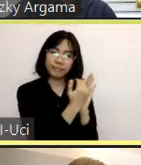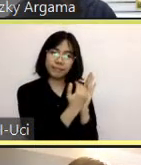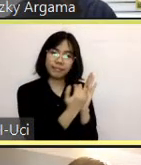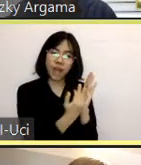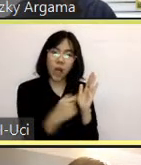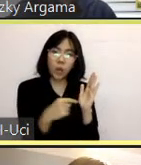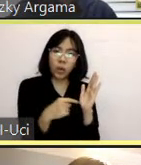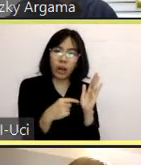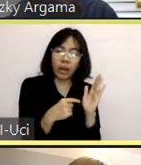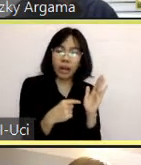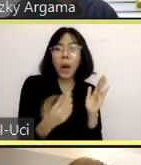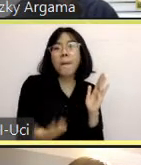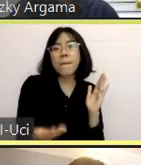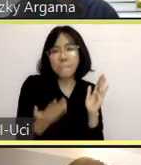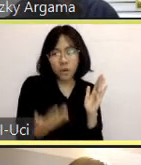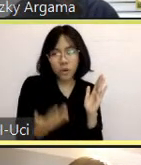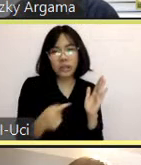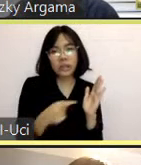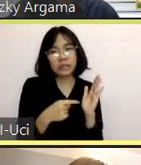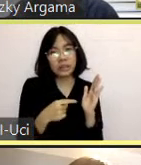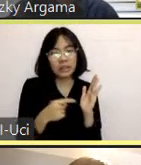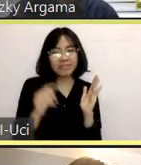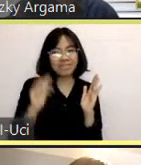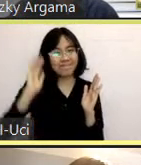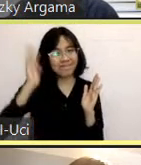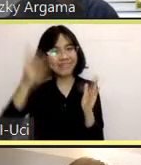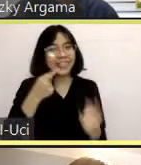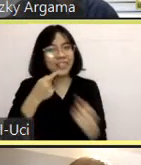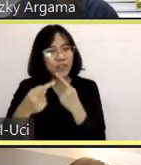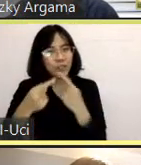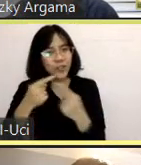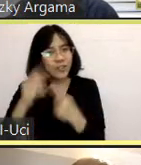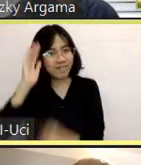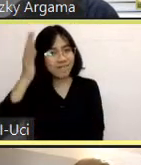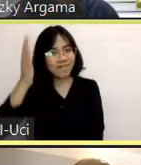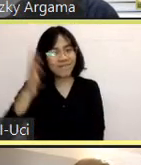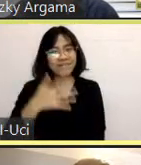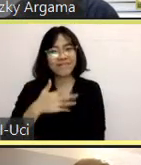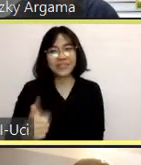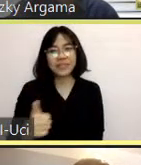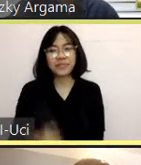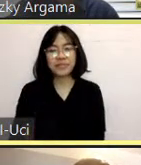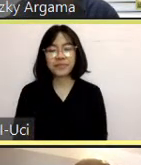kemungkinan ya, akan kita lihat lagi diskusi soal ini di masa mendatang.